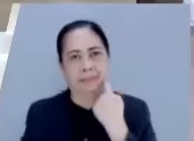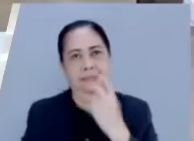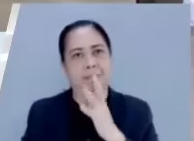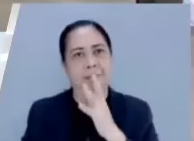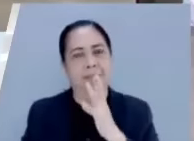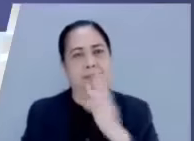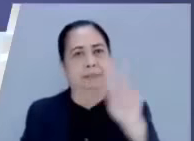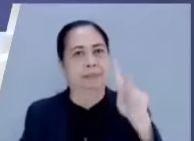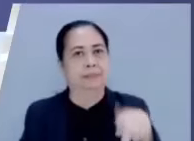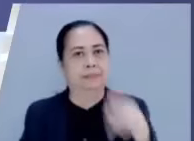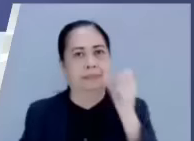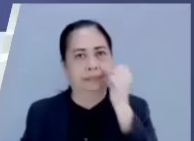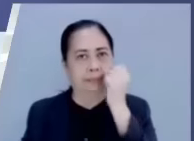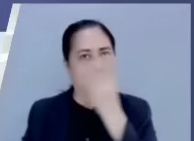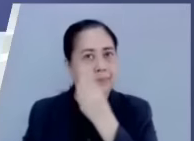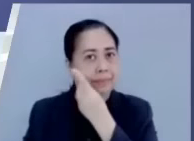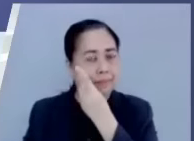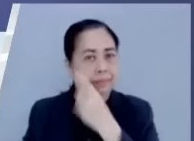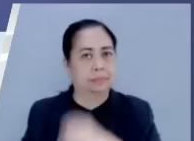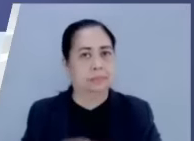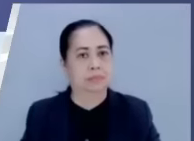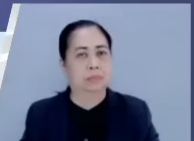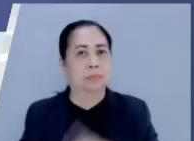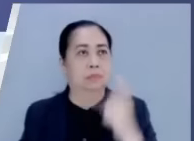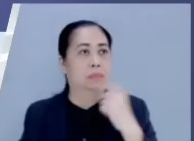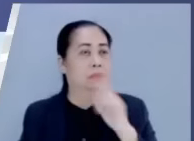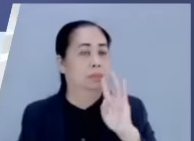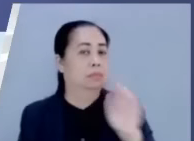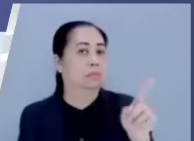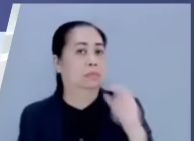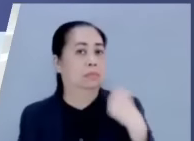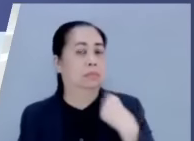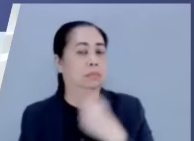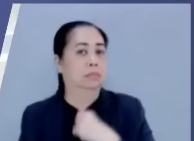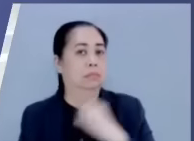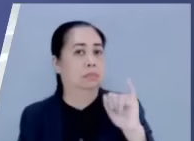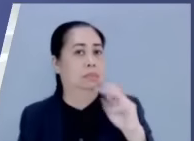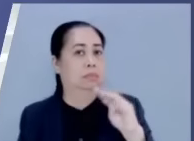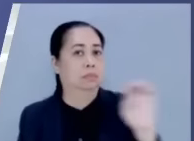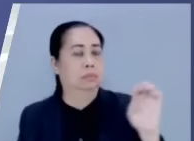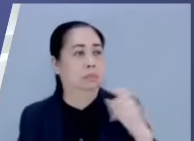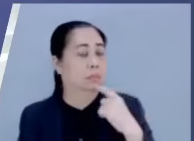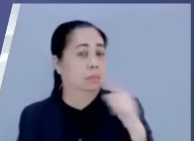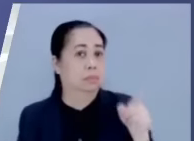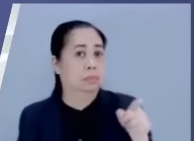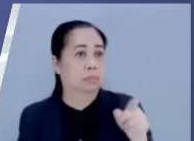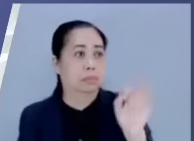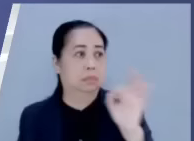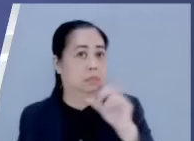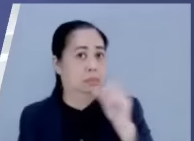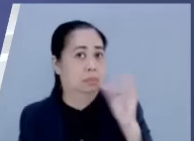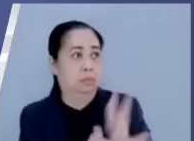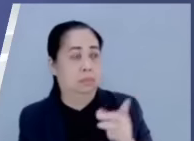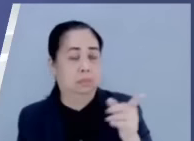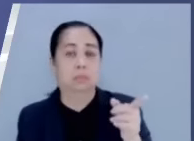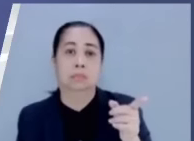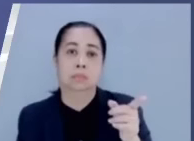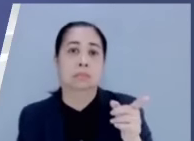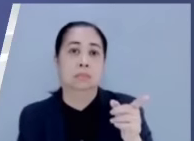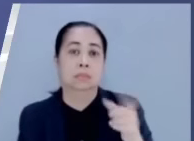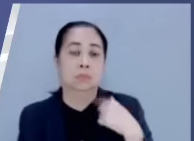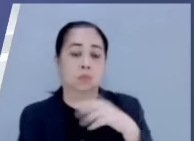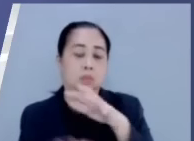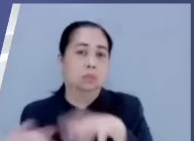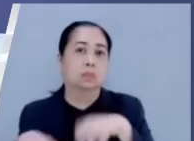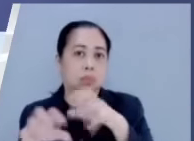President Sara Duterte. Isang beses sinabihan ko talaga si Senator Aini. Sabi ko sa kanya, kung hindi kayo tumigil, hukayin ko